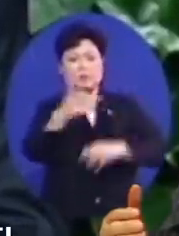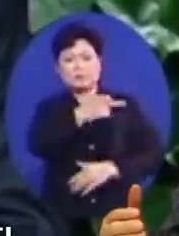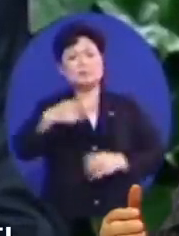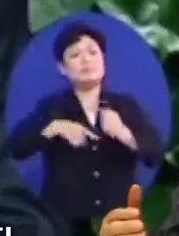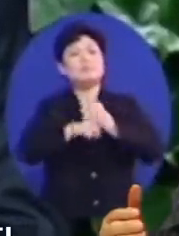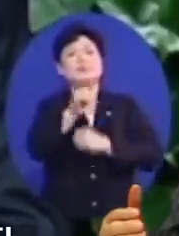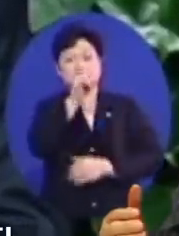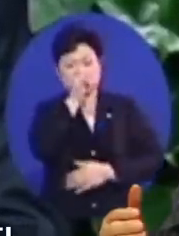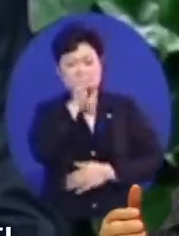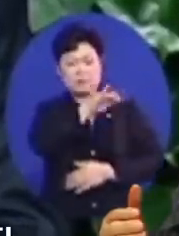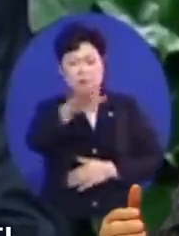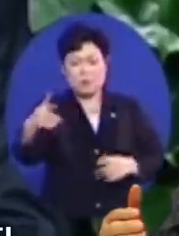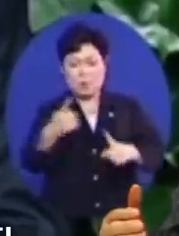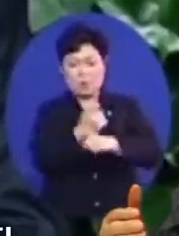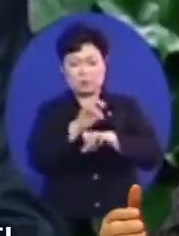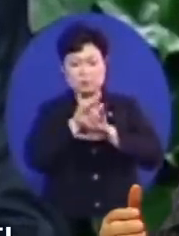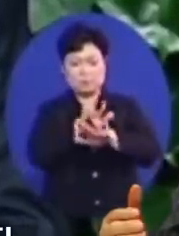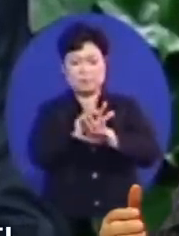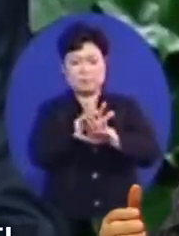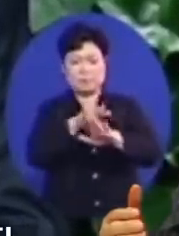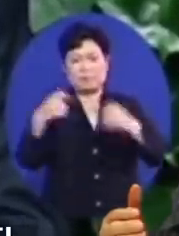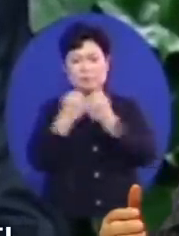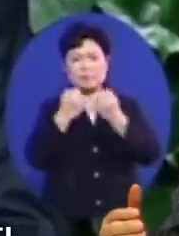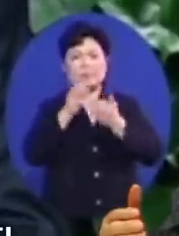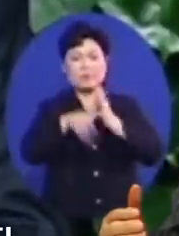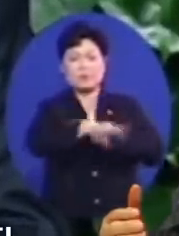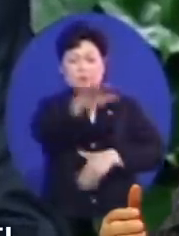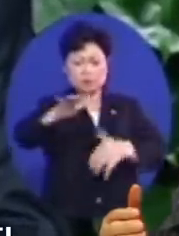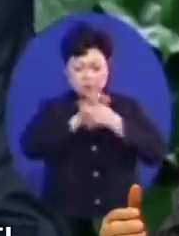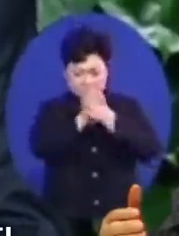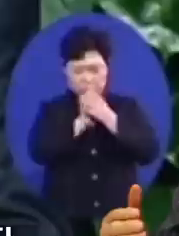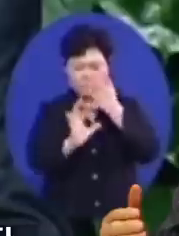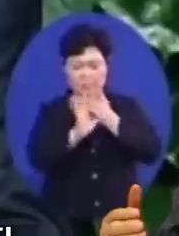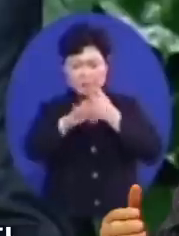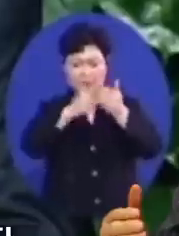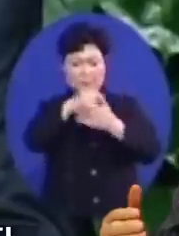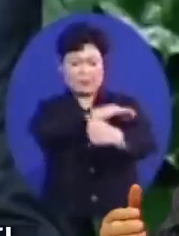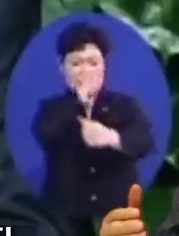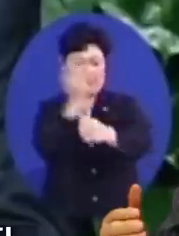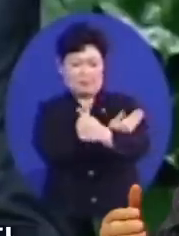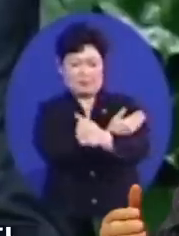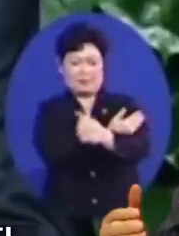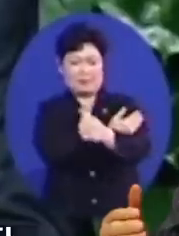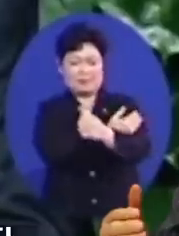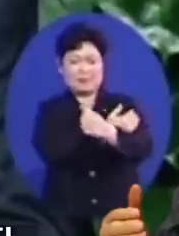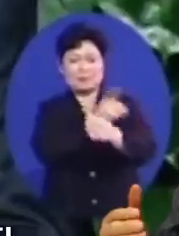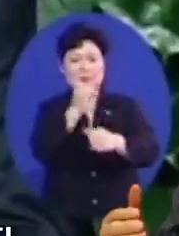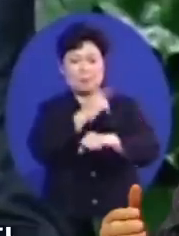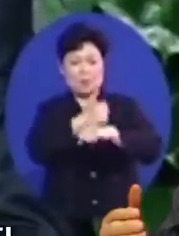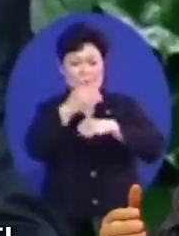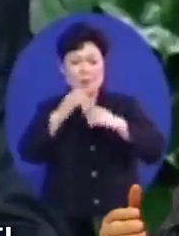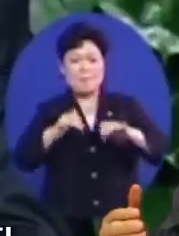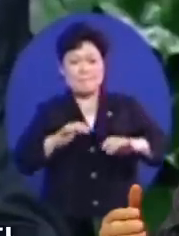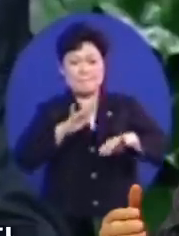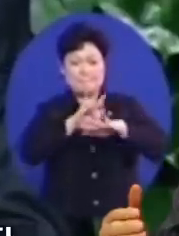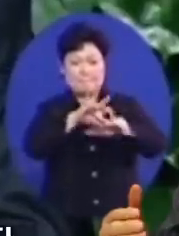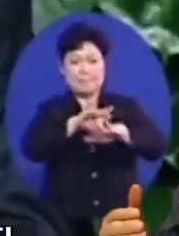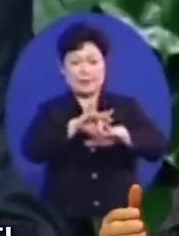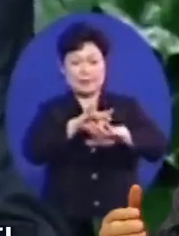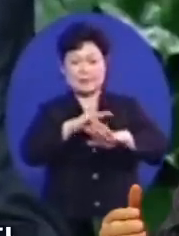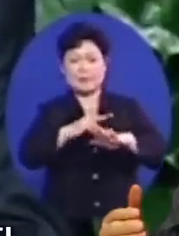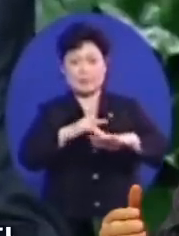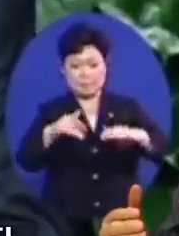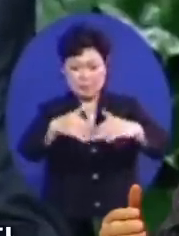우리가 원수 마귀와 싸울 때 우리가 기도하면 하나님의 능력이 임해서 마귀의 진을 물리치지만